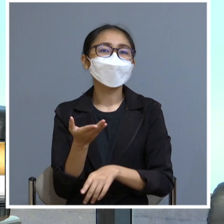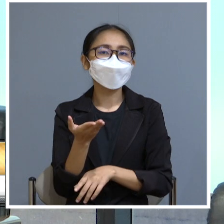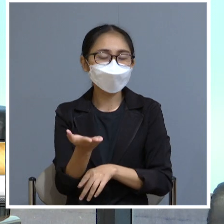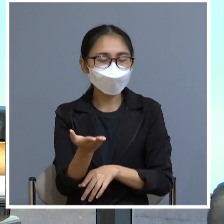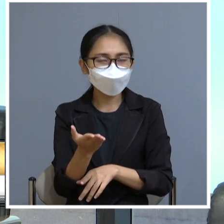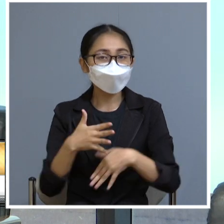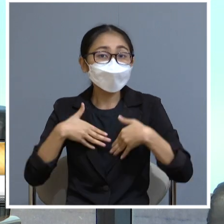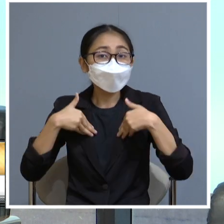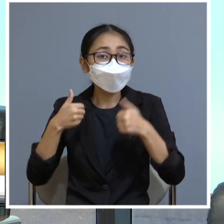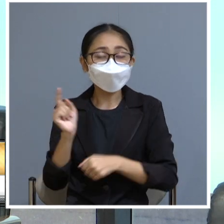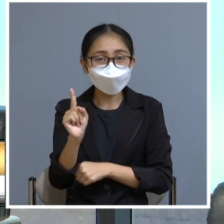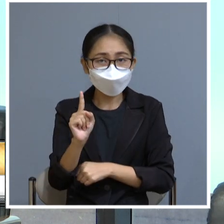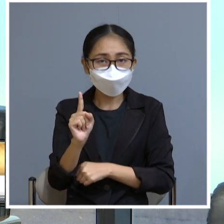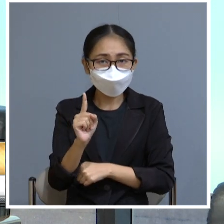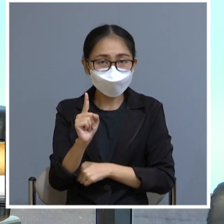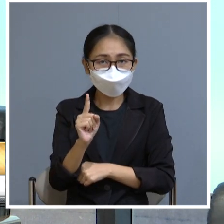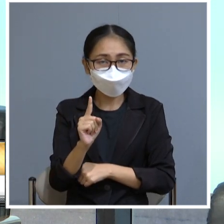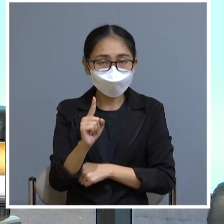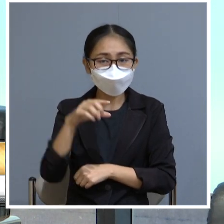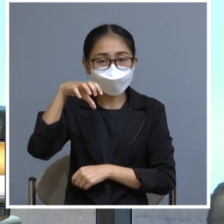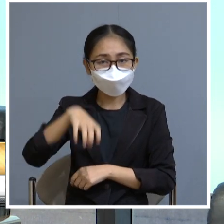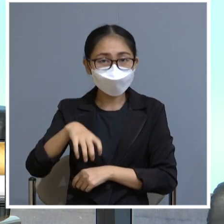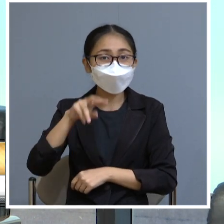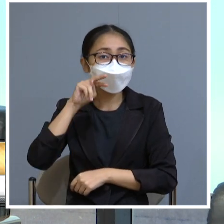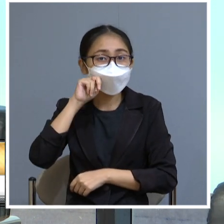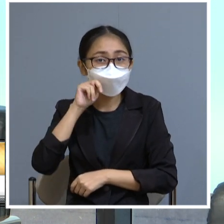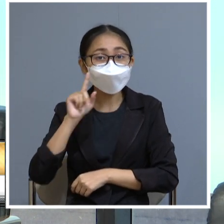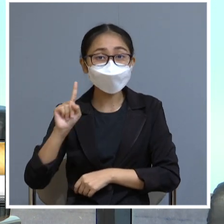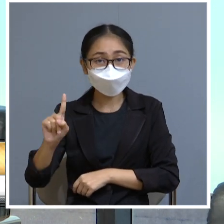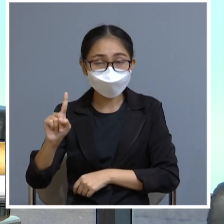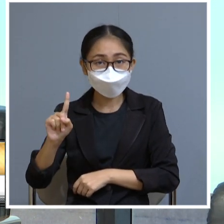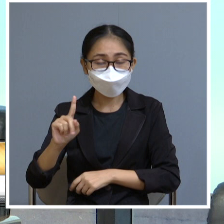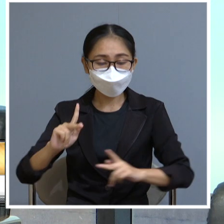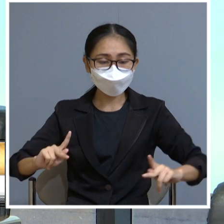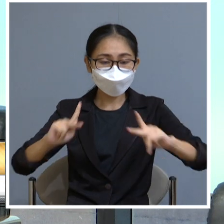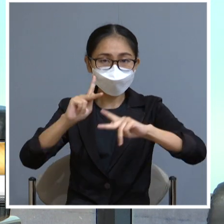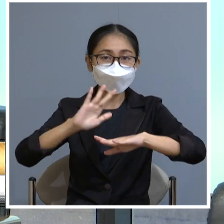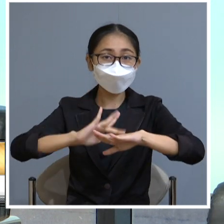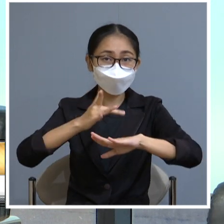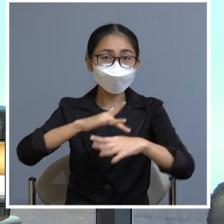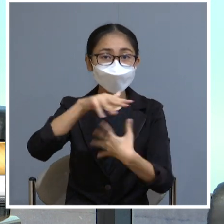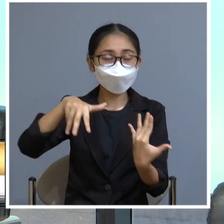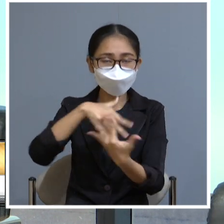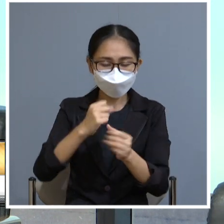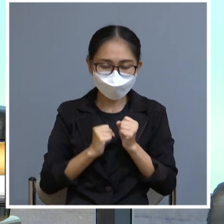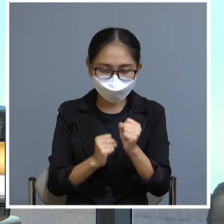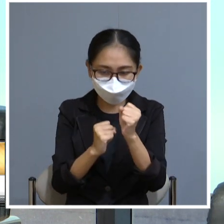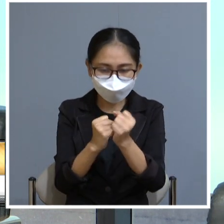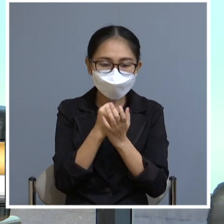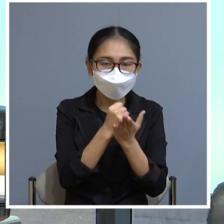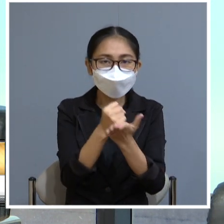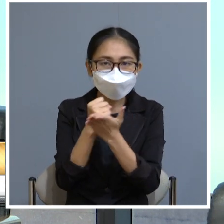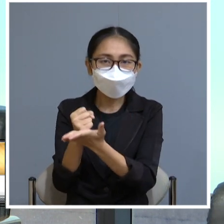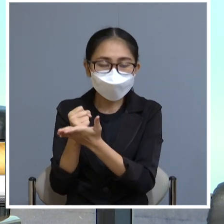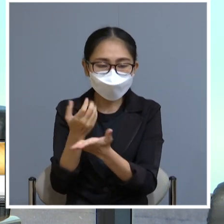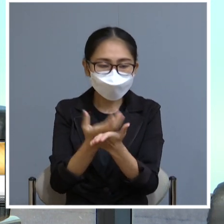อ่นใจได้อย่นึงว่าทางสำนักพัก 1 ของกรม Sóphiannonalแล้วก็ทางกระสวงทรยเองเราพยายาม Strเต็ที่ใทกชองทางใน